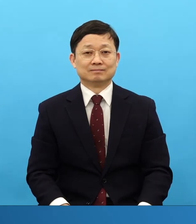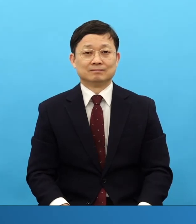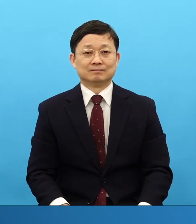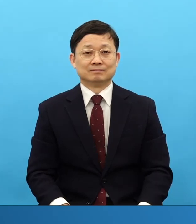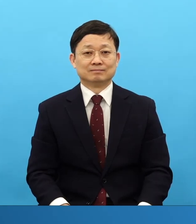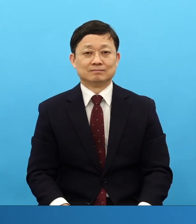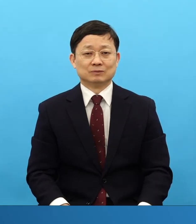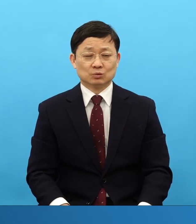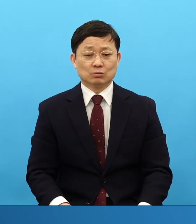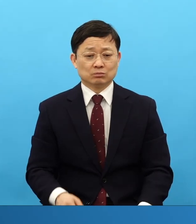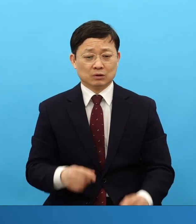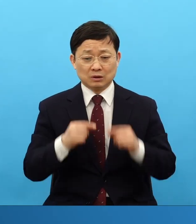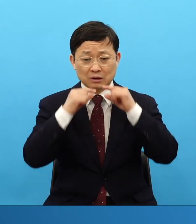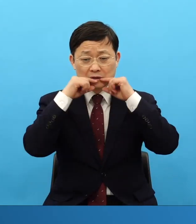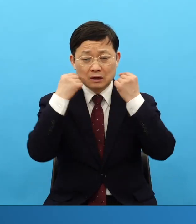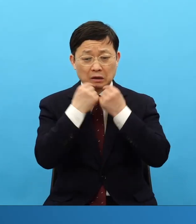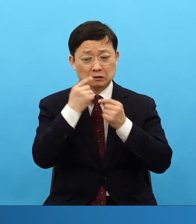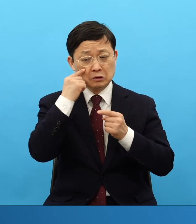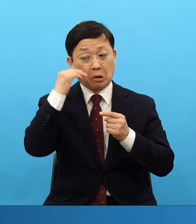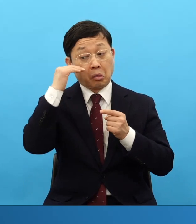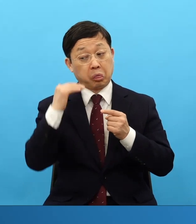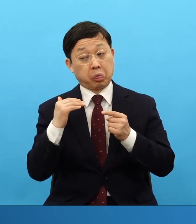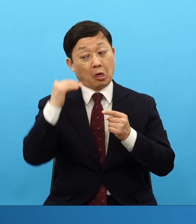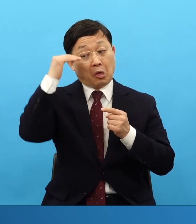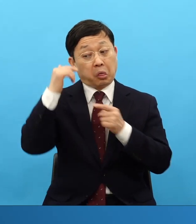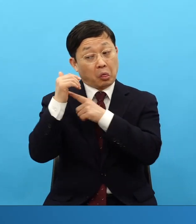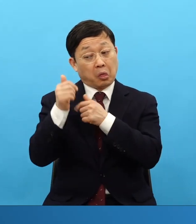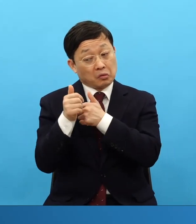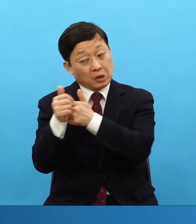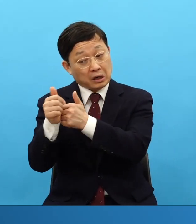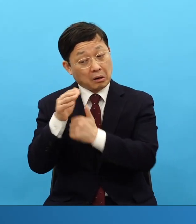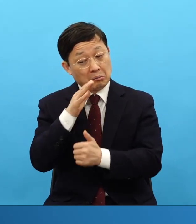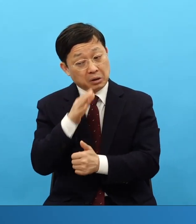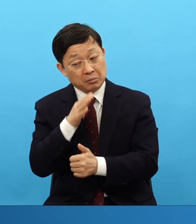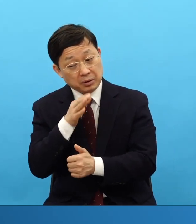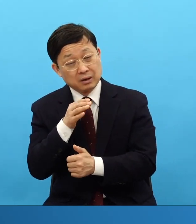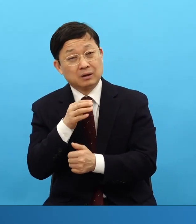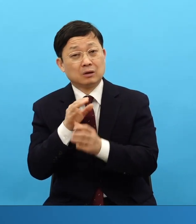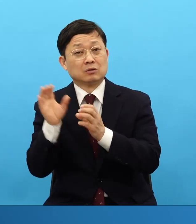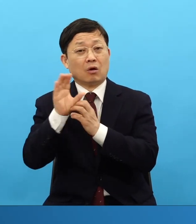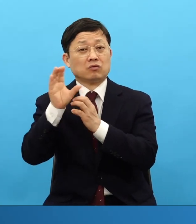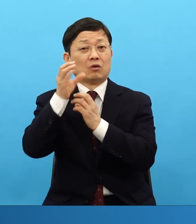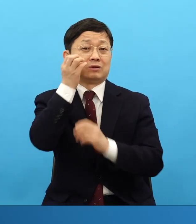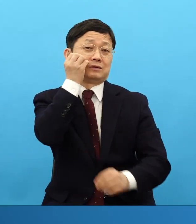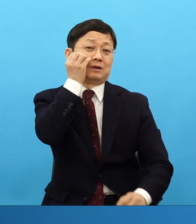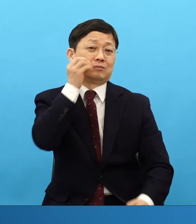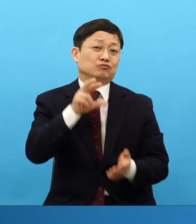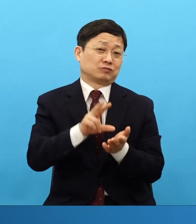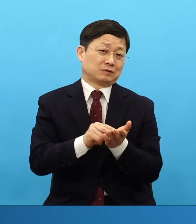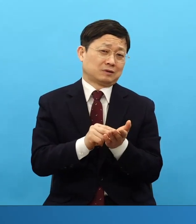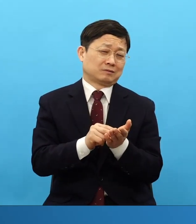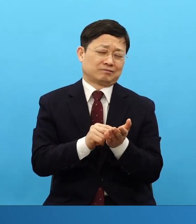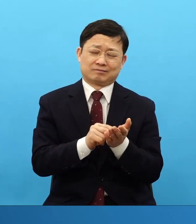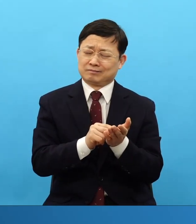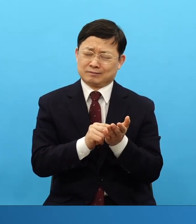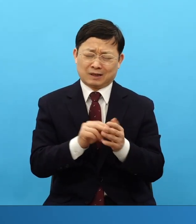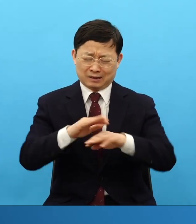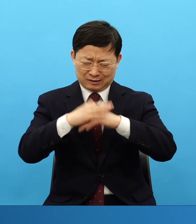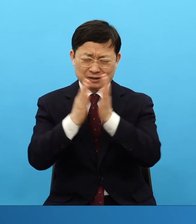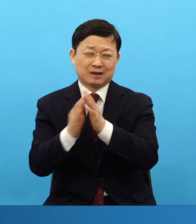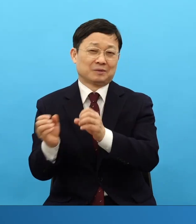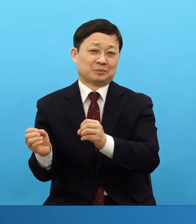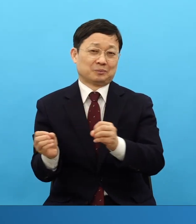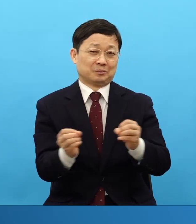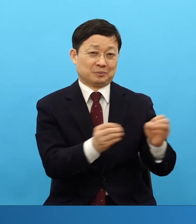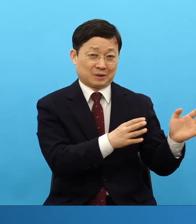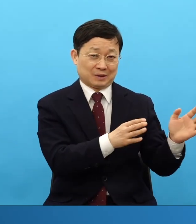더 이상이 되지 이게죠. Man, if we try to do things according to our level, it's going to get even weirder. 이전에 있었던 일입니다. What